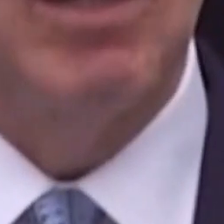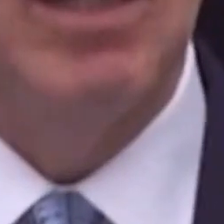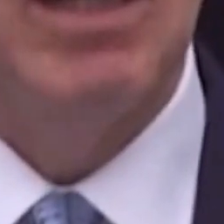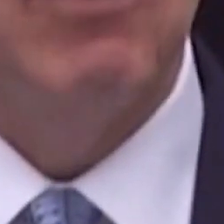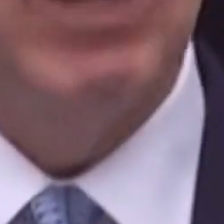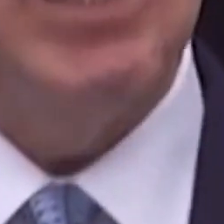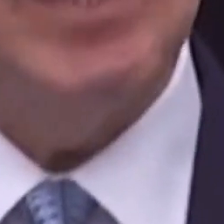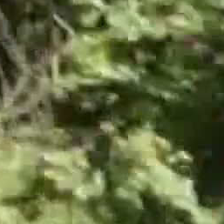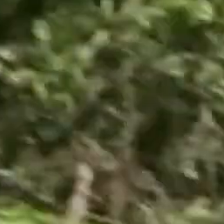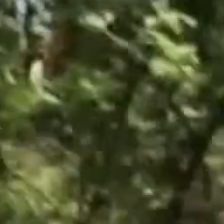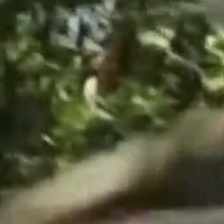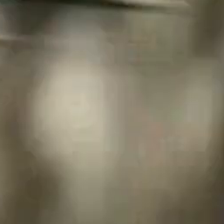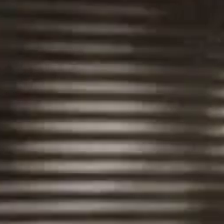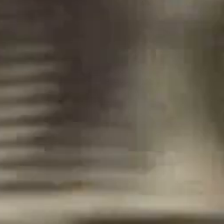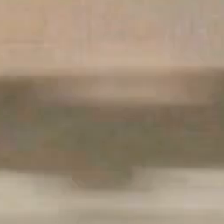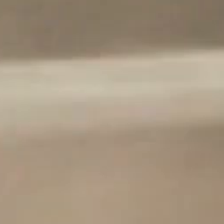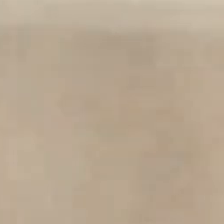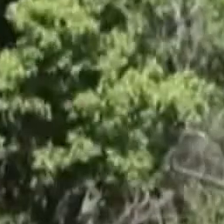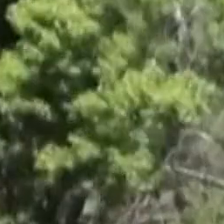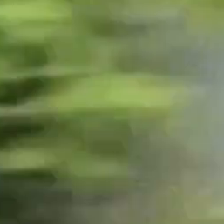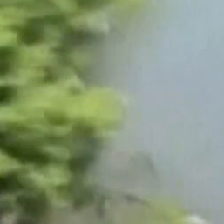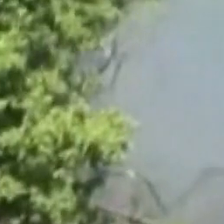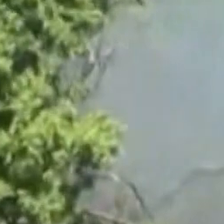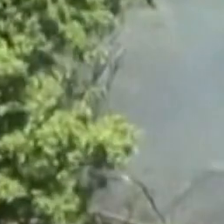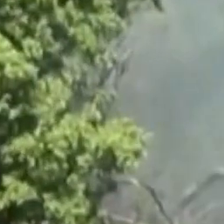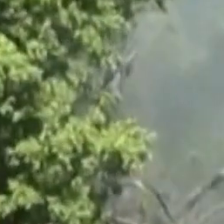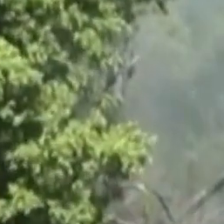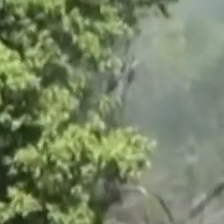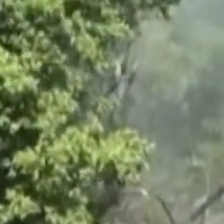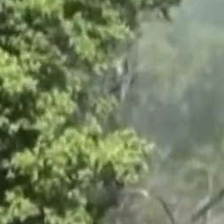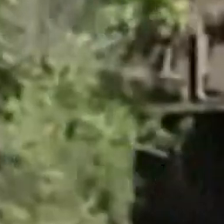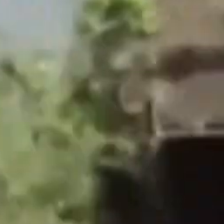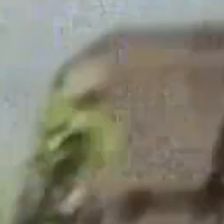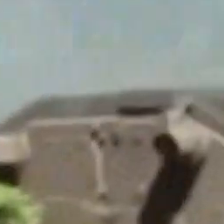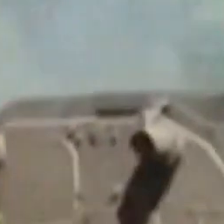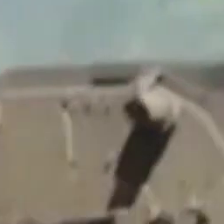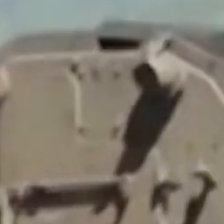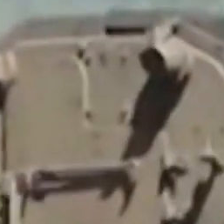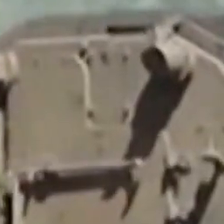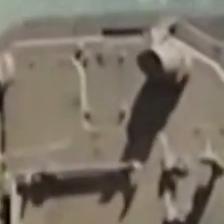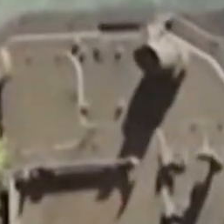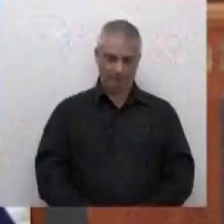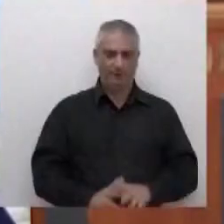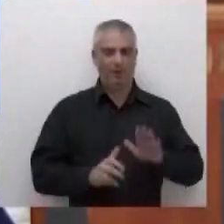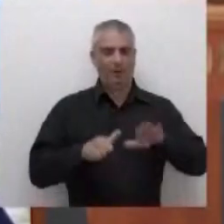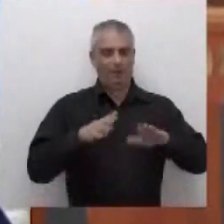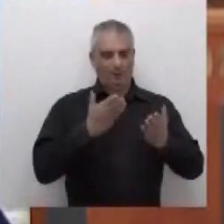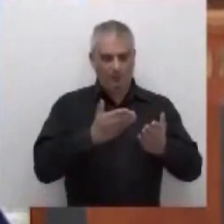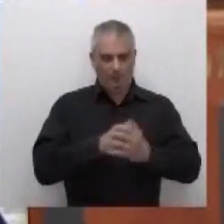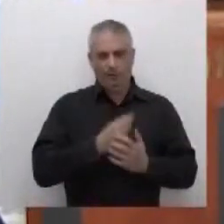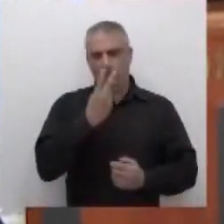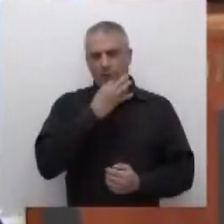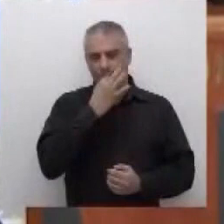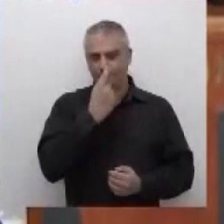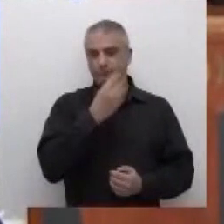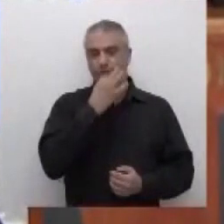उग्र भाषण में कहा, दुनिया के एकमात्र यहूदी देश इसराइल के प्रधानमंत्री के रूप में मैं आज यरूशलेम से प्रतिज्ञा करता हूं, अगर इसराइल को अकेले खड़े